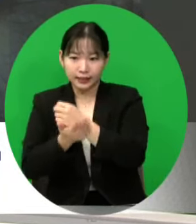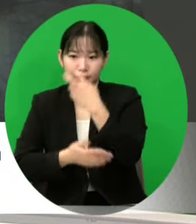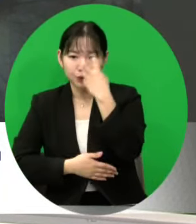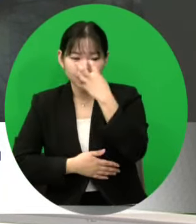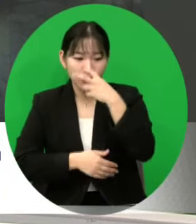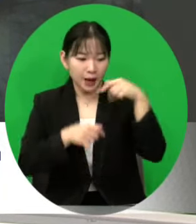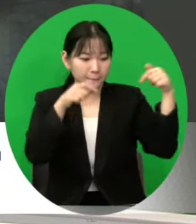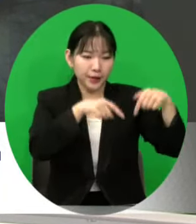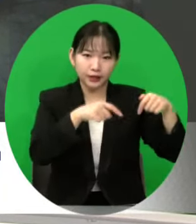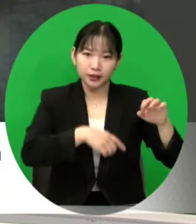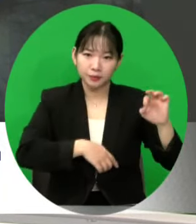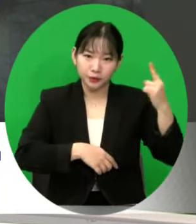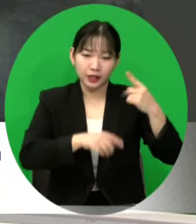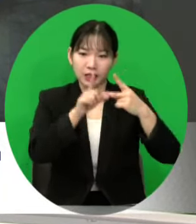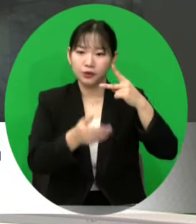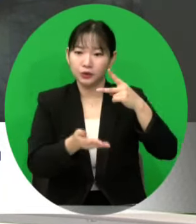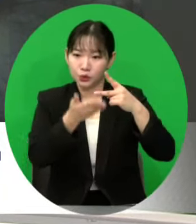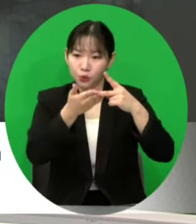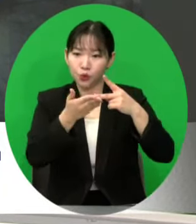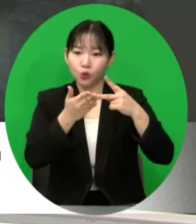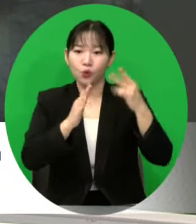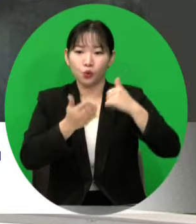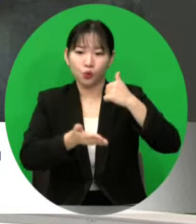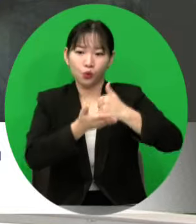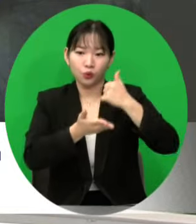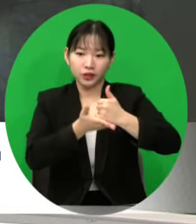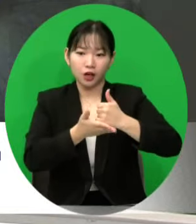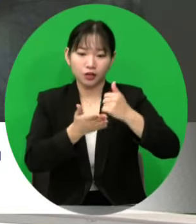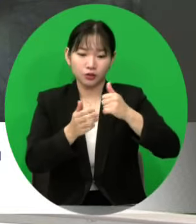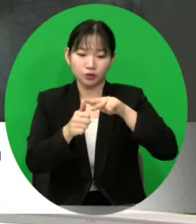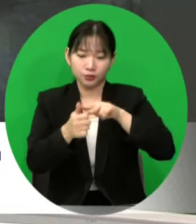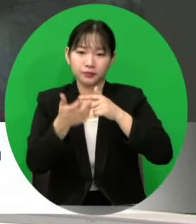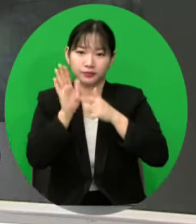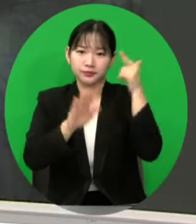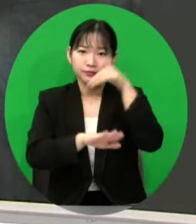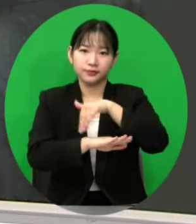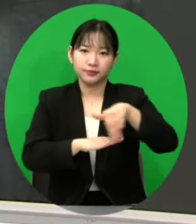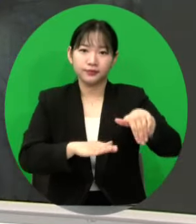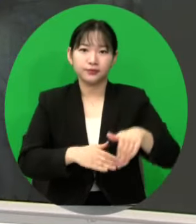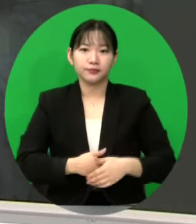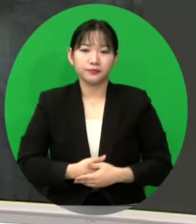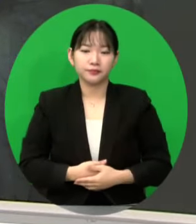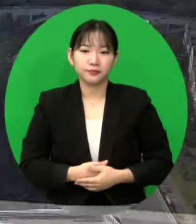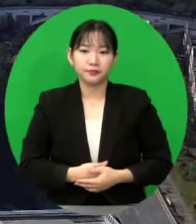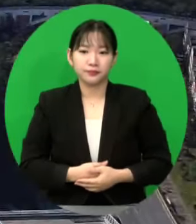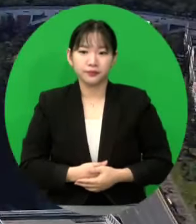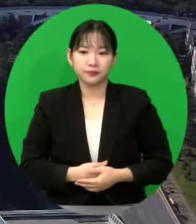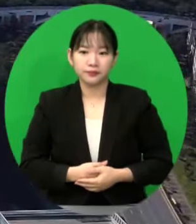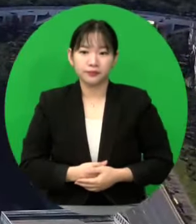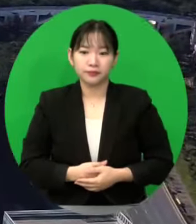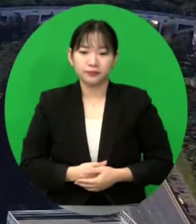통해 다음 달 초 경선 후보자를 잇따라 발표할 예정입니다. 박종호 기자입니다.